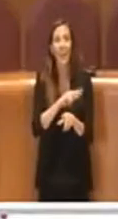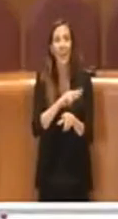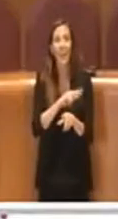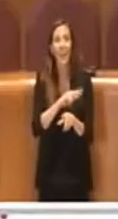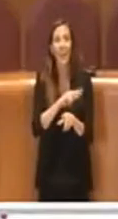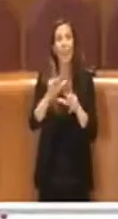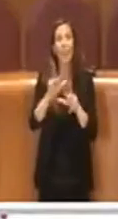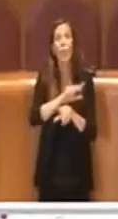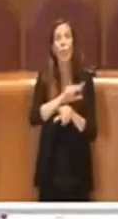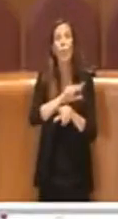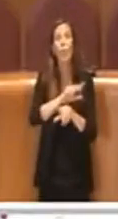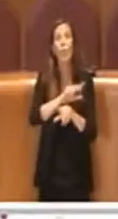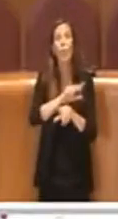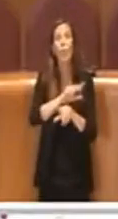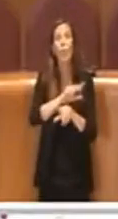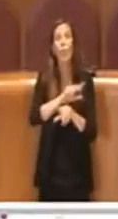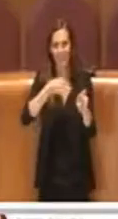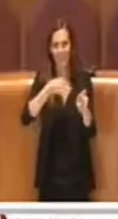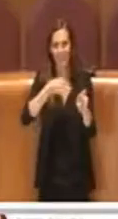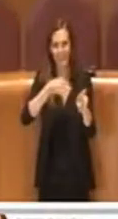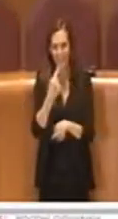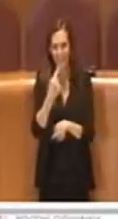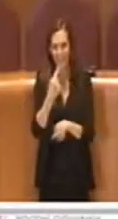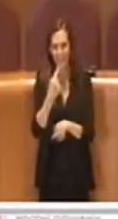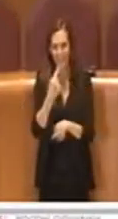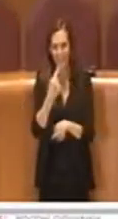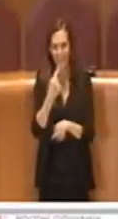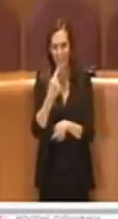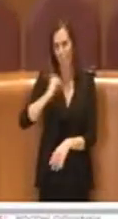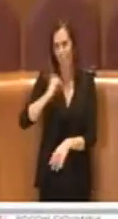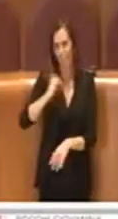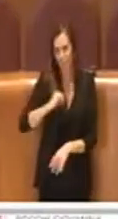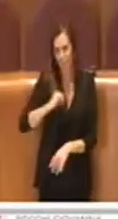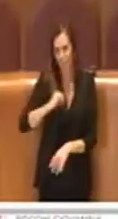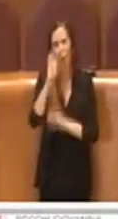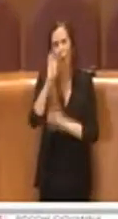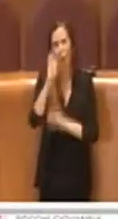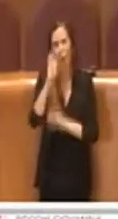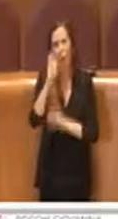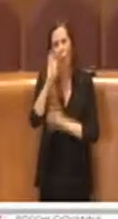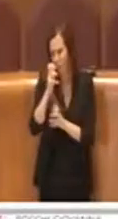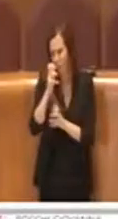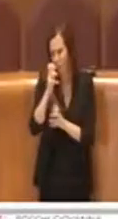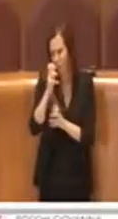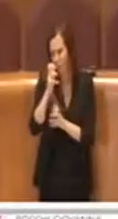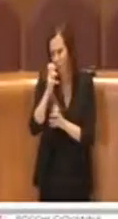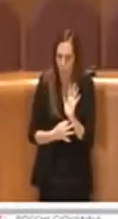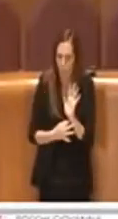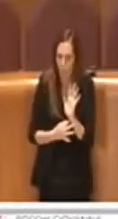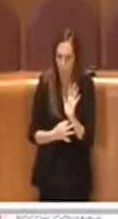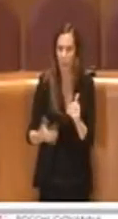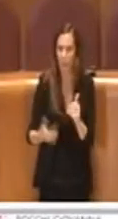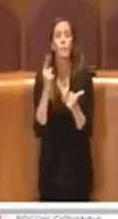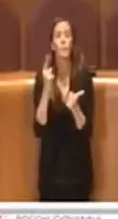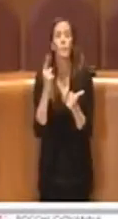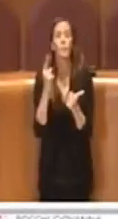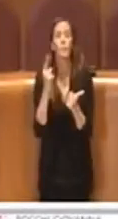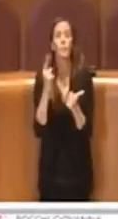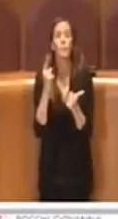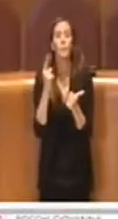che hanno visto sempre a seguito di quello che abbiamo detto nelle premesse a causa di tutta la confusione sia normativa che